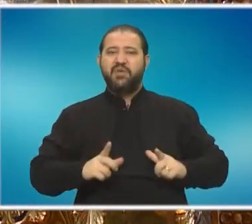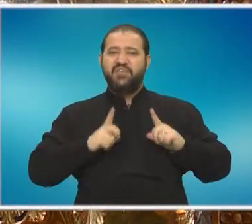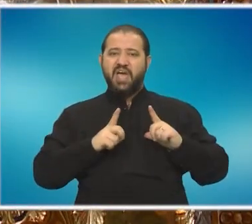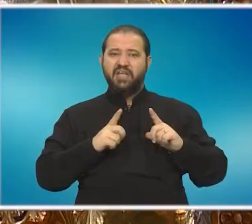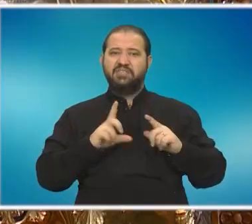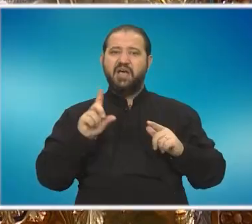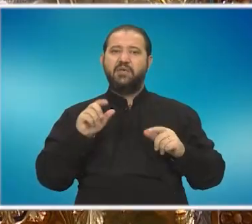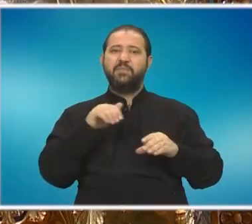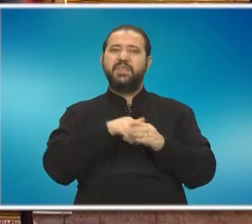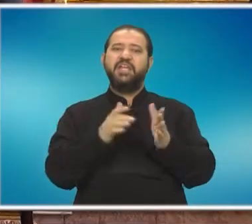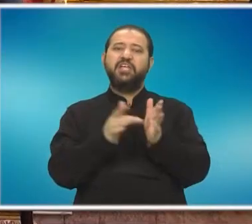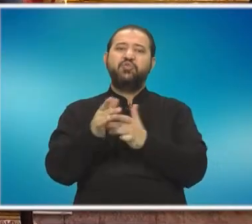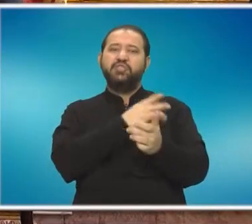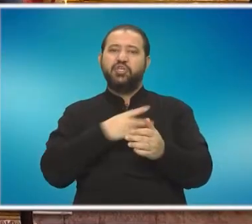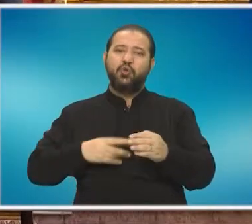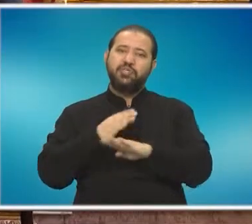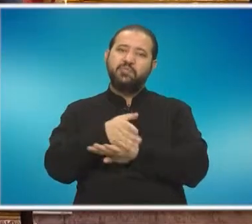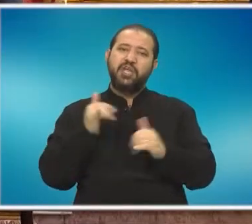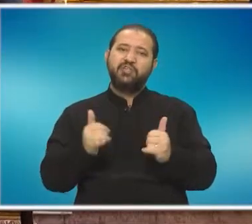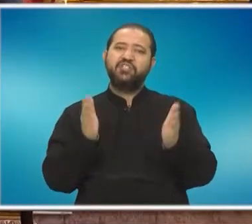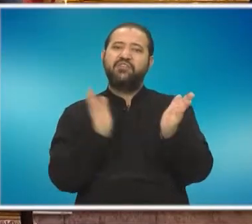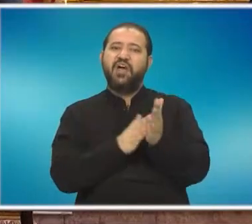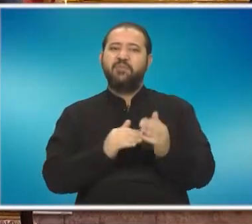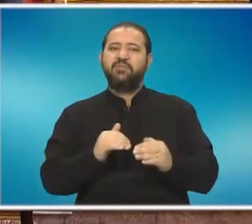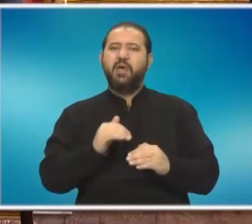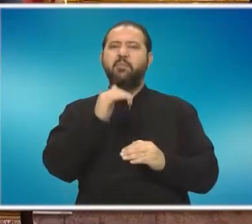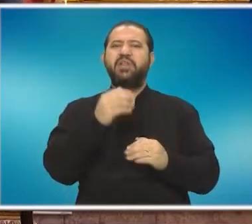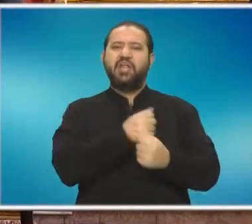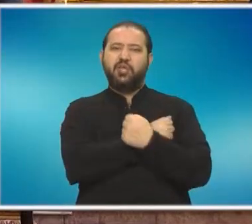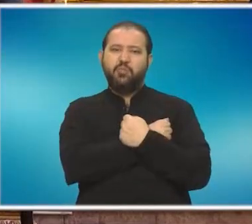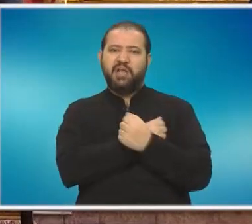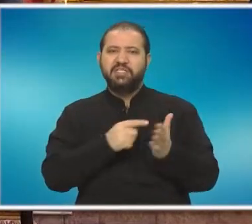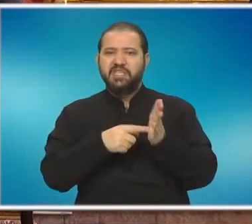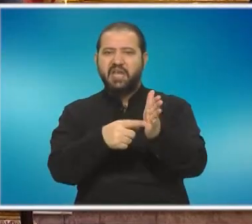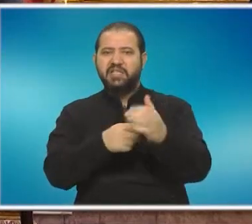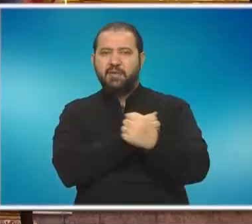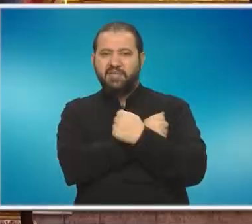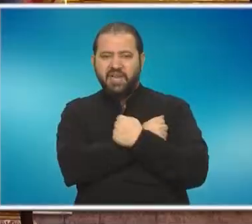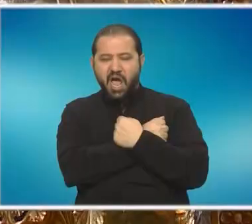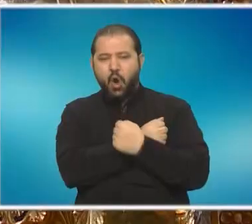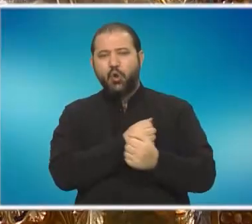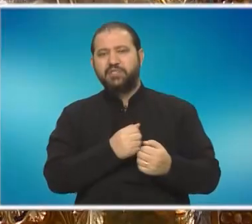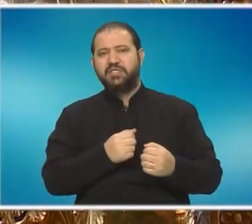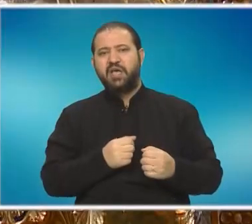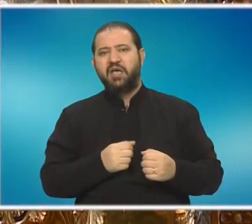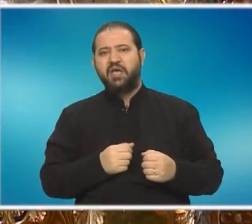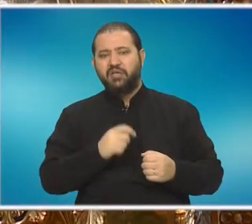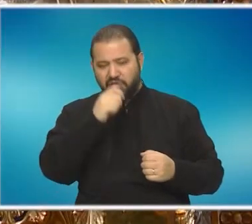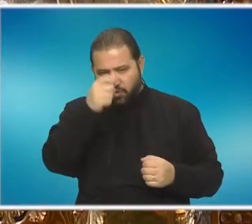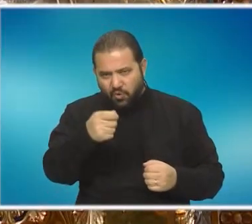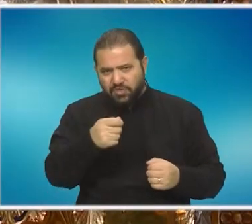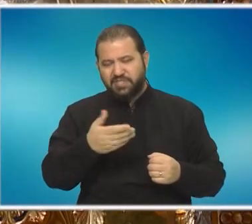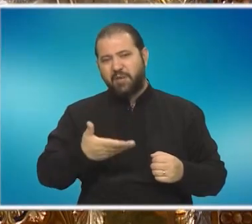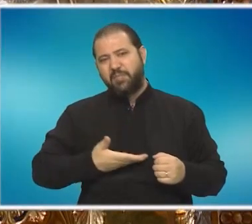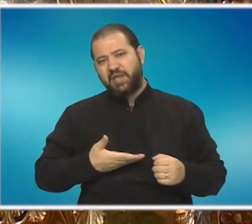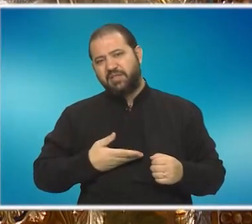către Hristos și prin astfel de acțiuni pline de iubire să ne arătăm dragostea și recunoștința până la urmă față de El.